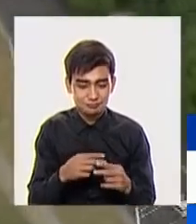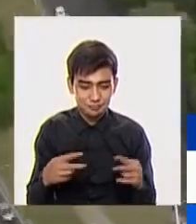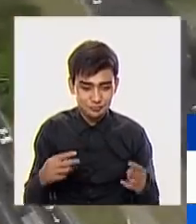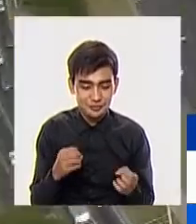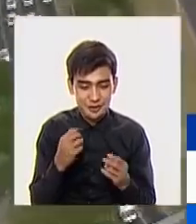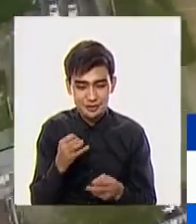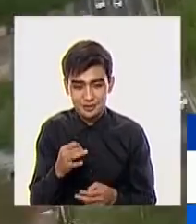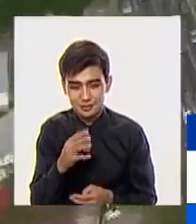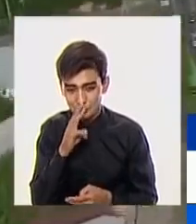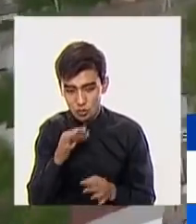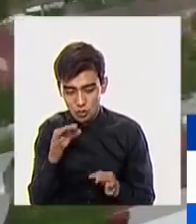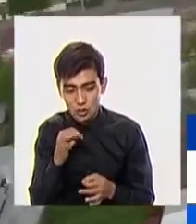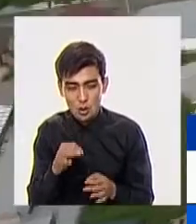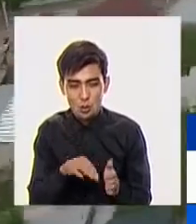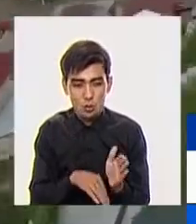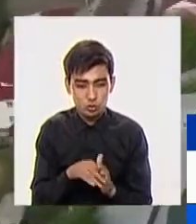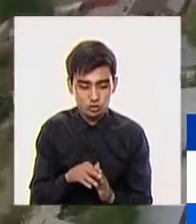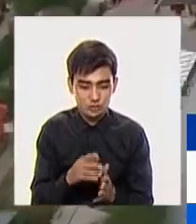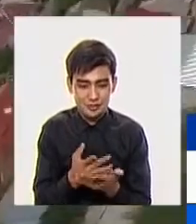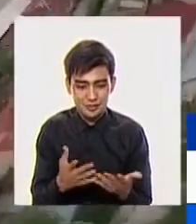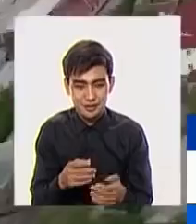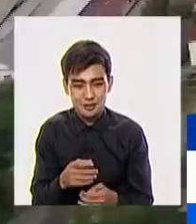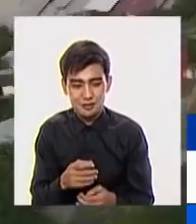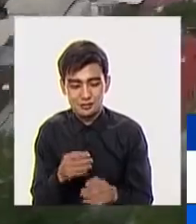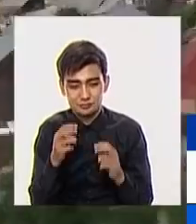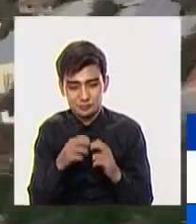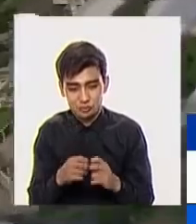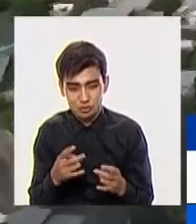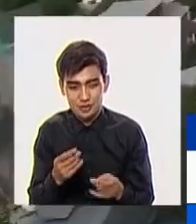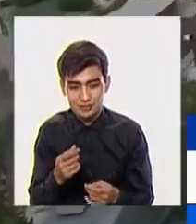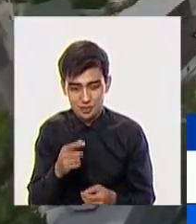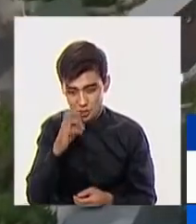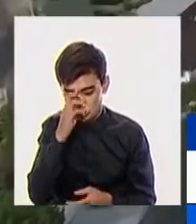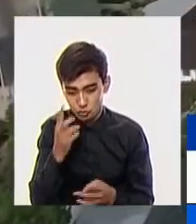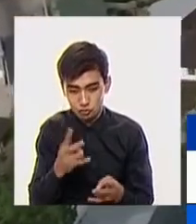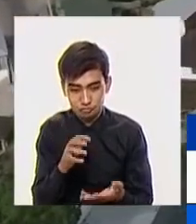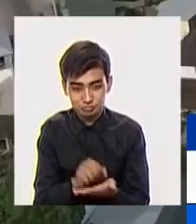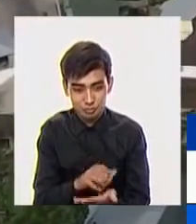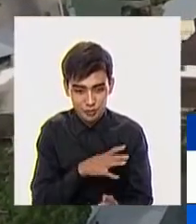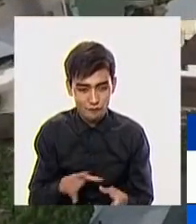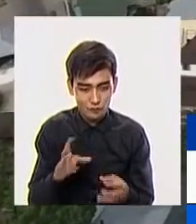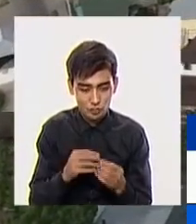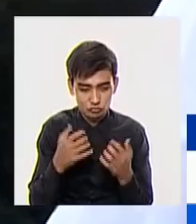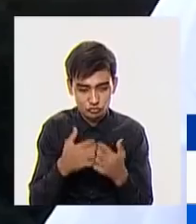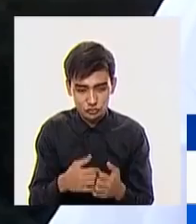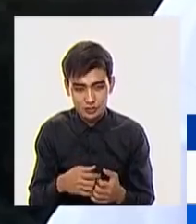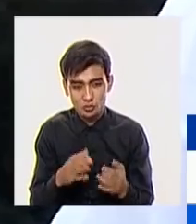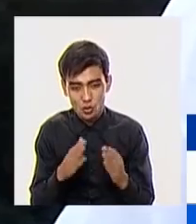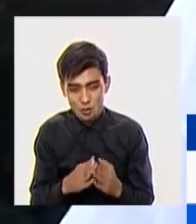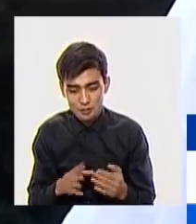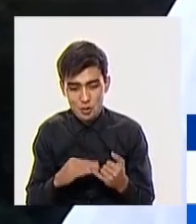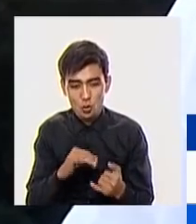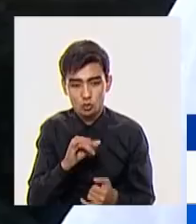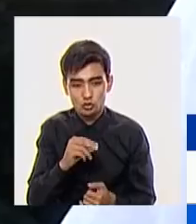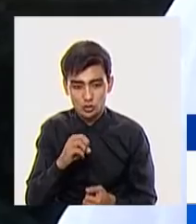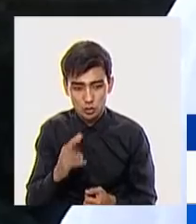доходный. Для достоверности лучше использовать несколько методов, а при изъятии для госнужд должны учитывать все имущество. Земельный участок, на